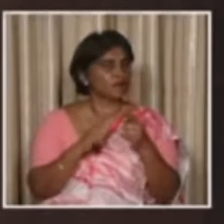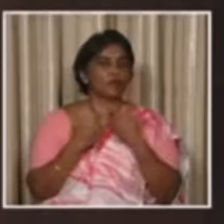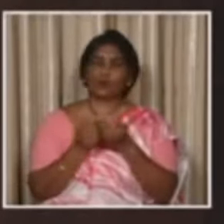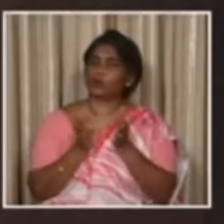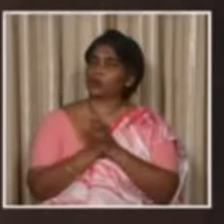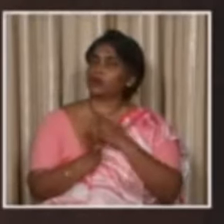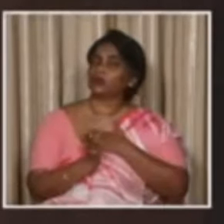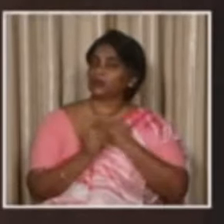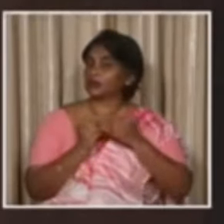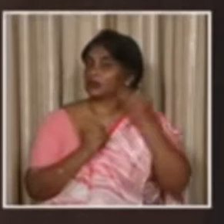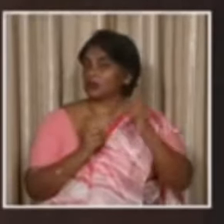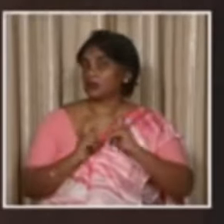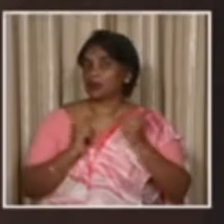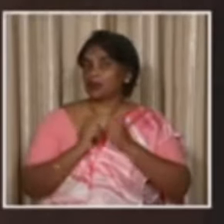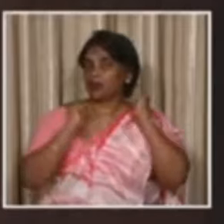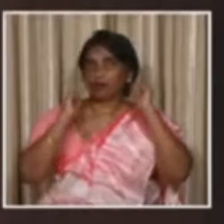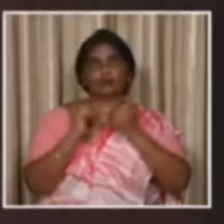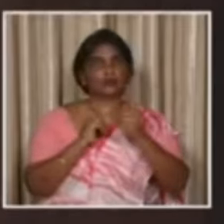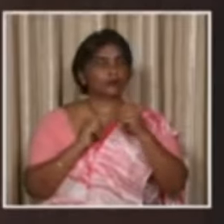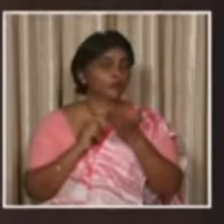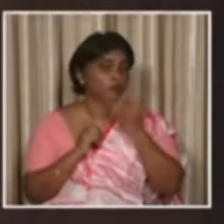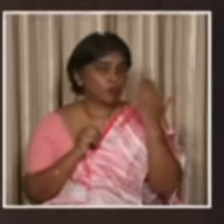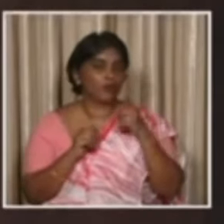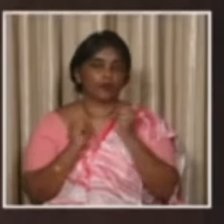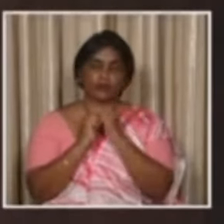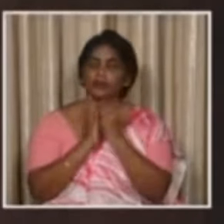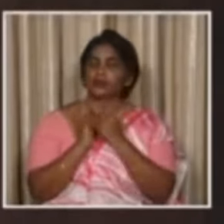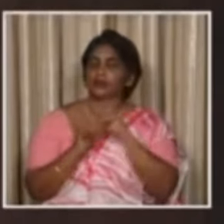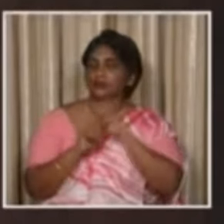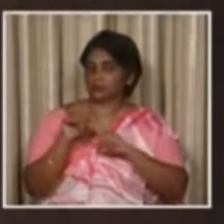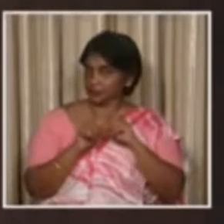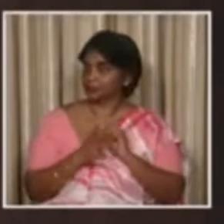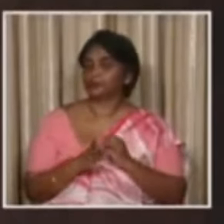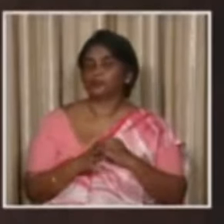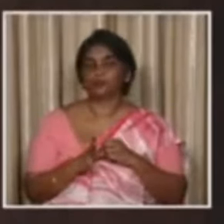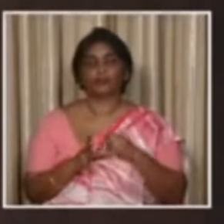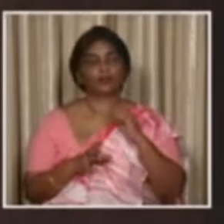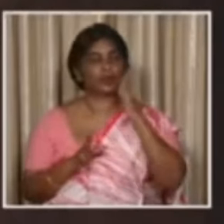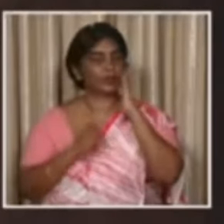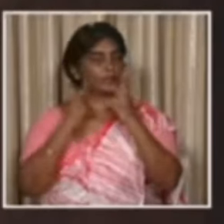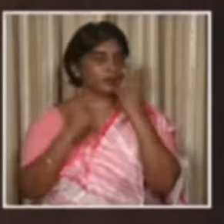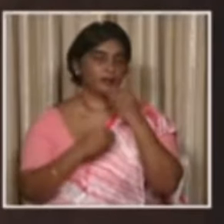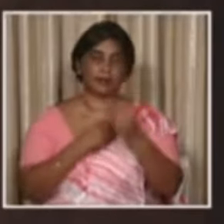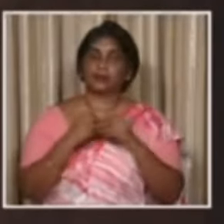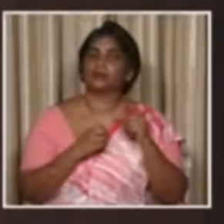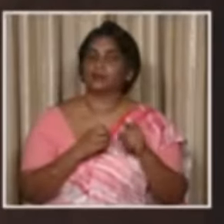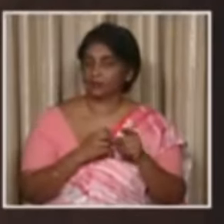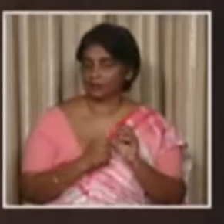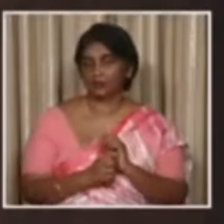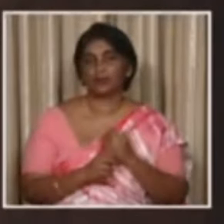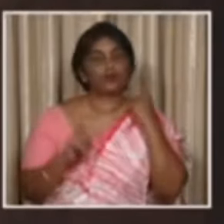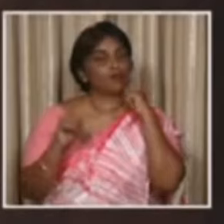තමන්ගේ අනාගතය සර්වපකාරයෙන් සාර්ථක කරගන්න පුළුවන් වැඩපිළිවෙළක් ගැන කතා කරා. දැන් විශේෂයෙන් සංචාරක ව්‍යාපාරය